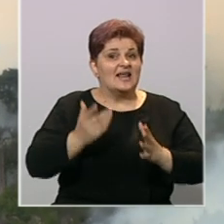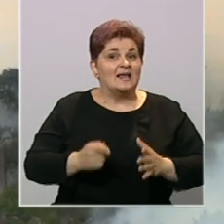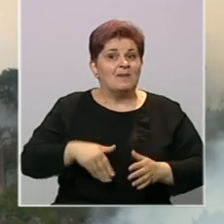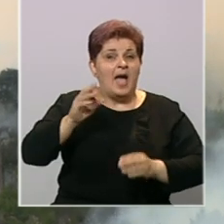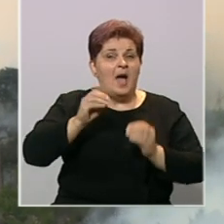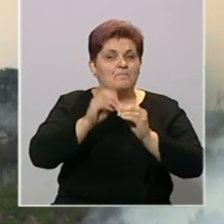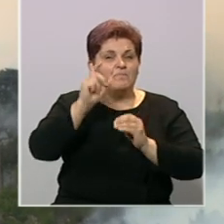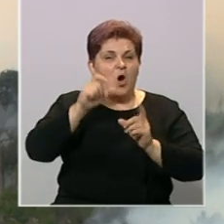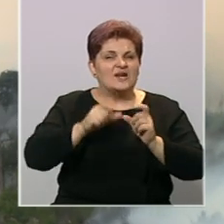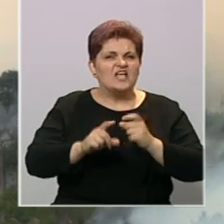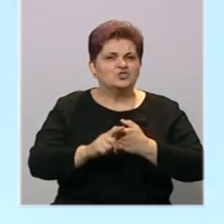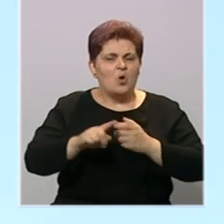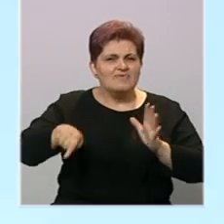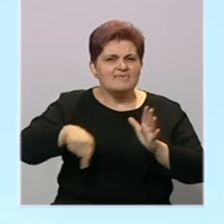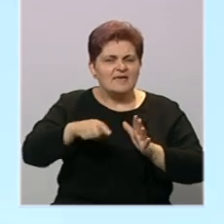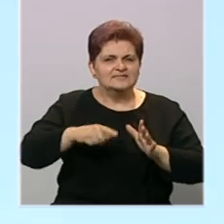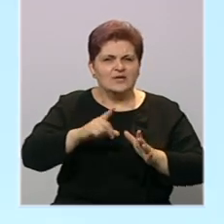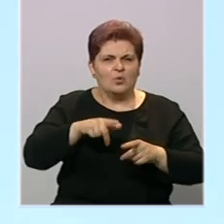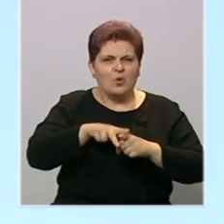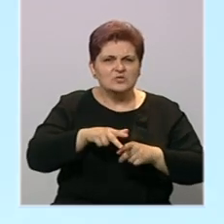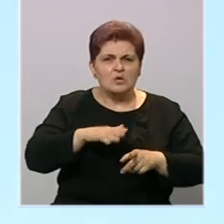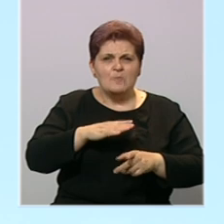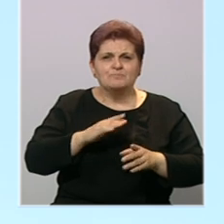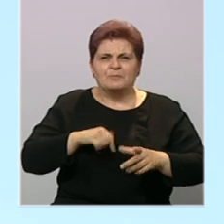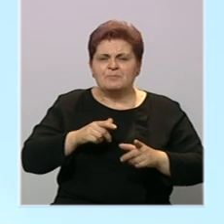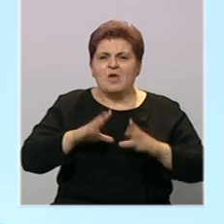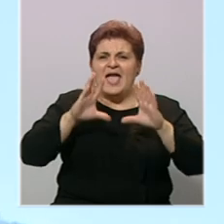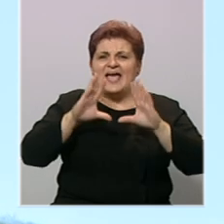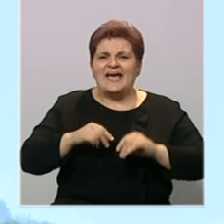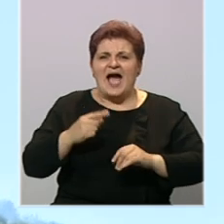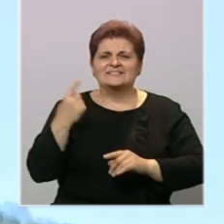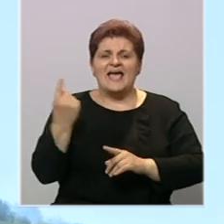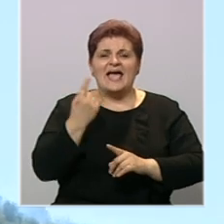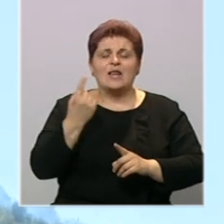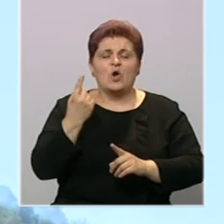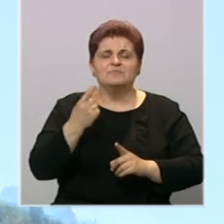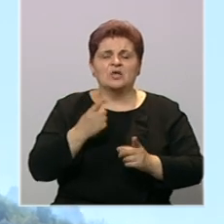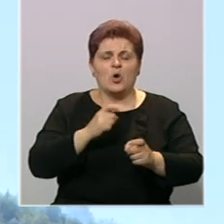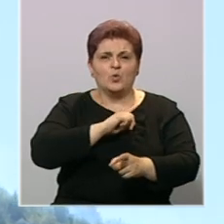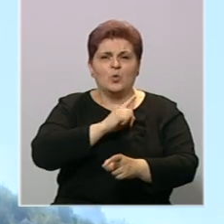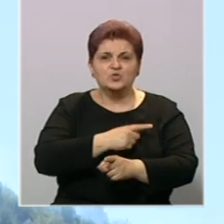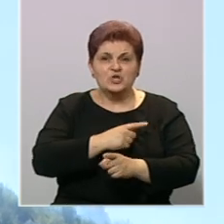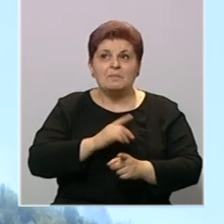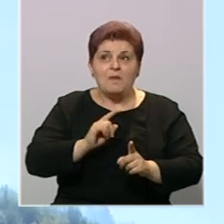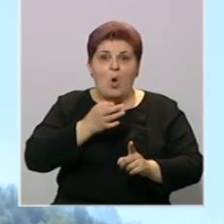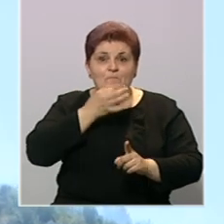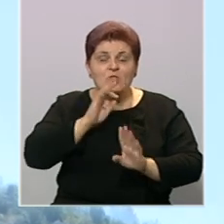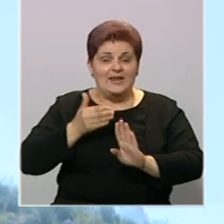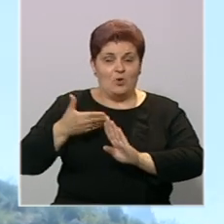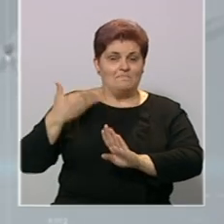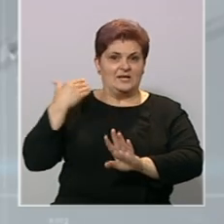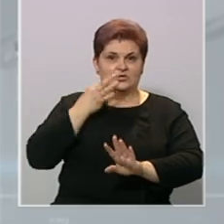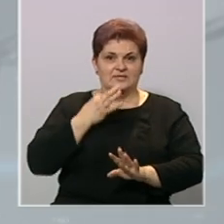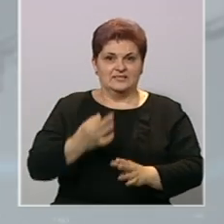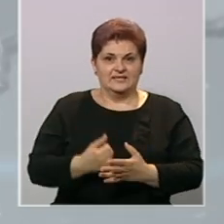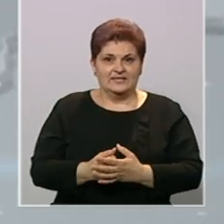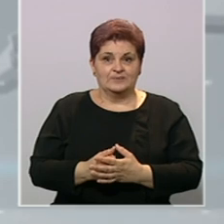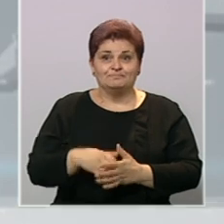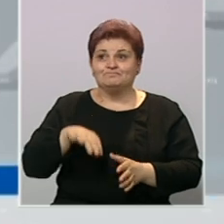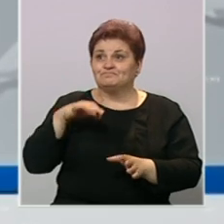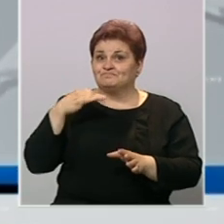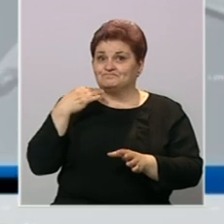Boračkog jezera u općini Konjic. Ondje je prije podneva požarište gasio helikopter oružanih snaga i stanje je bolje nego prethodnih dana.